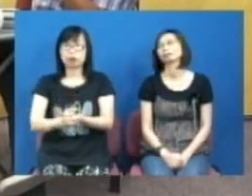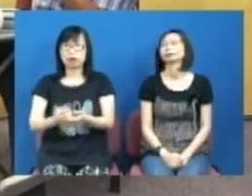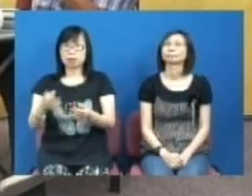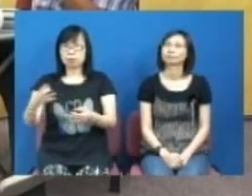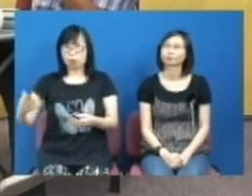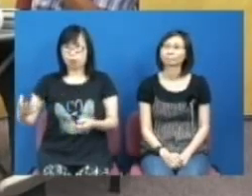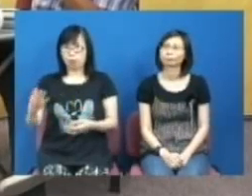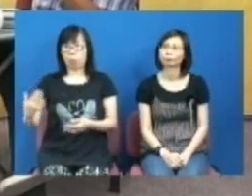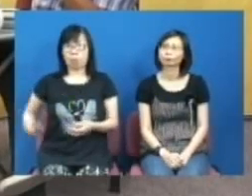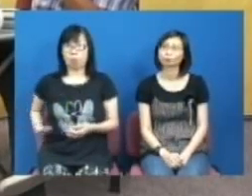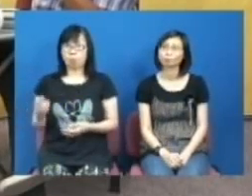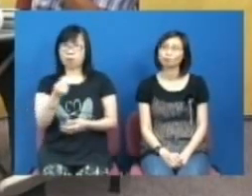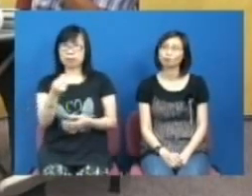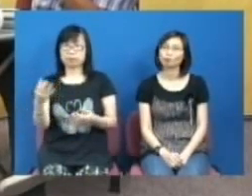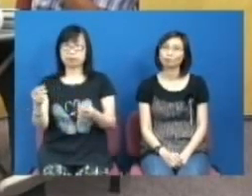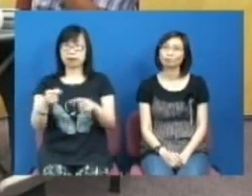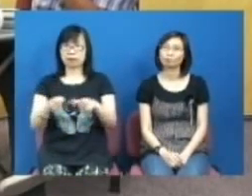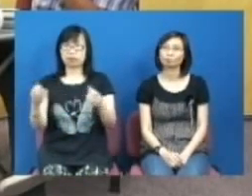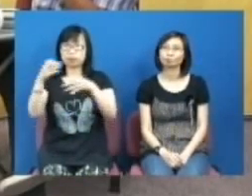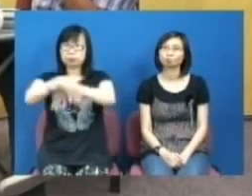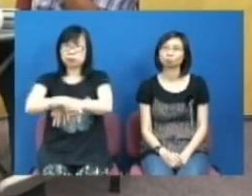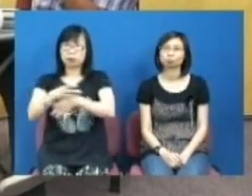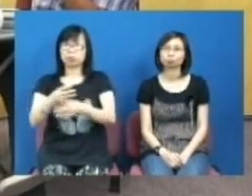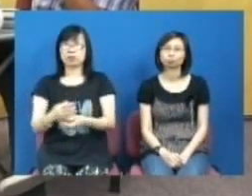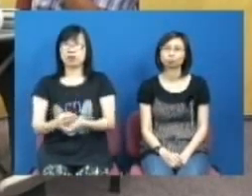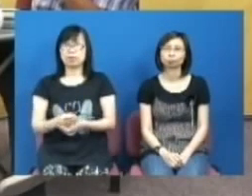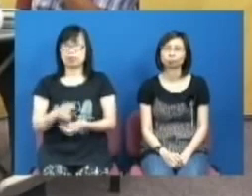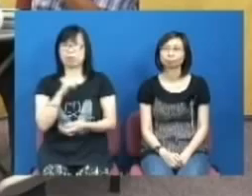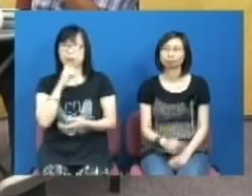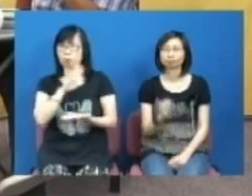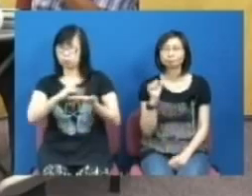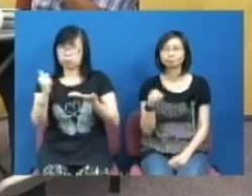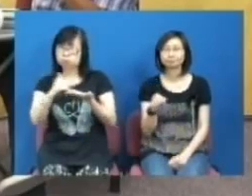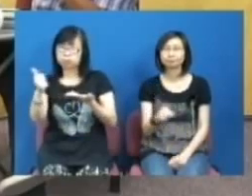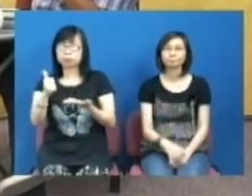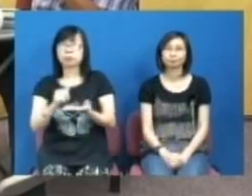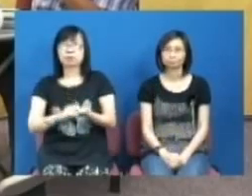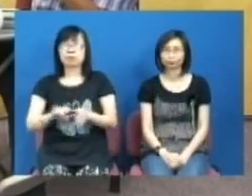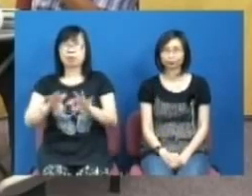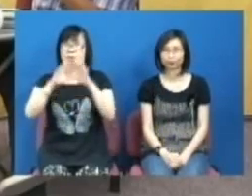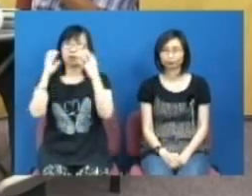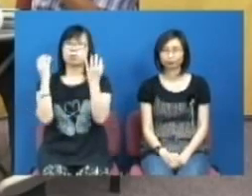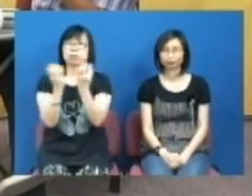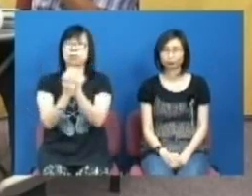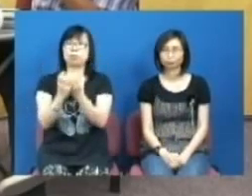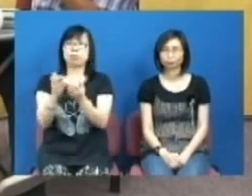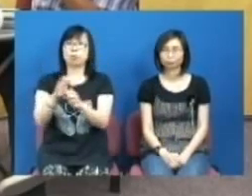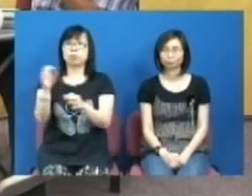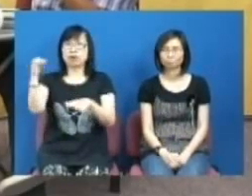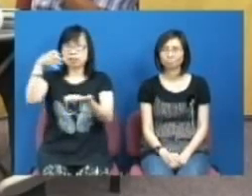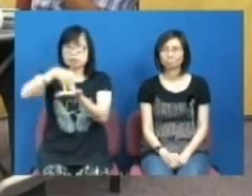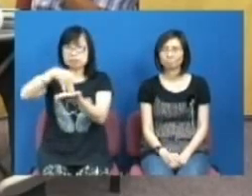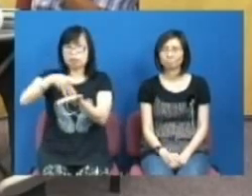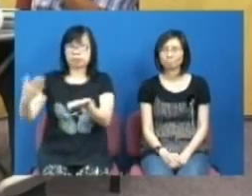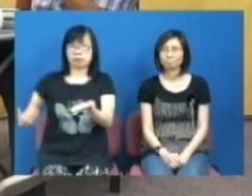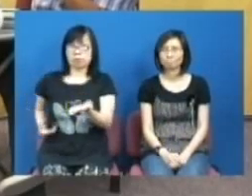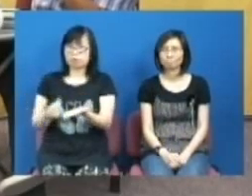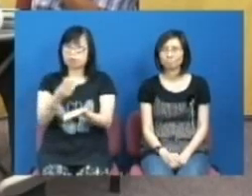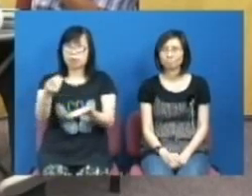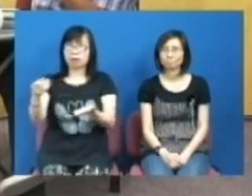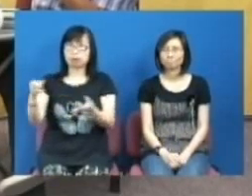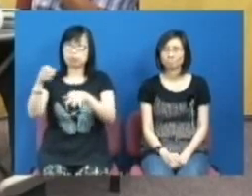實華沙公約國就是一個很清楚的界碑來的，因為所有的衛星國都參加了華沙公約國，跟這個北大西洋